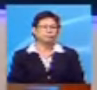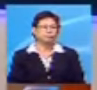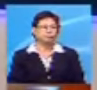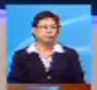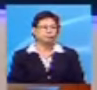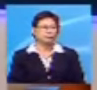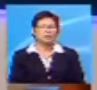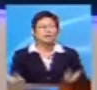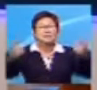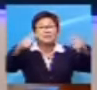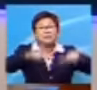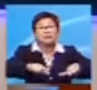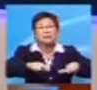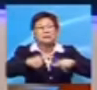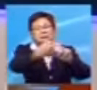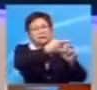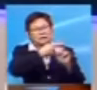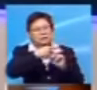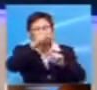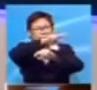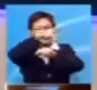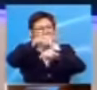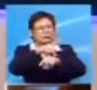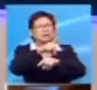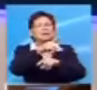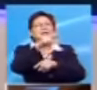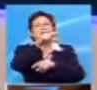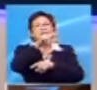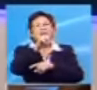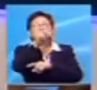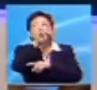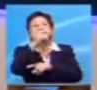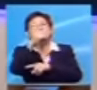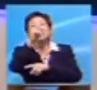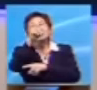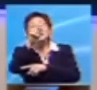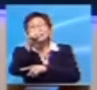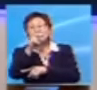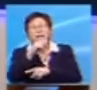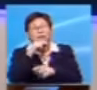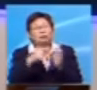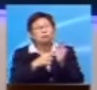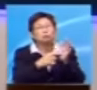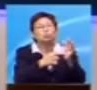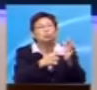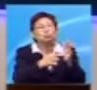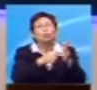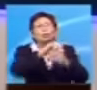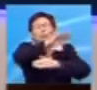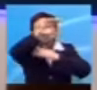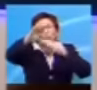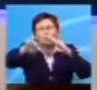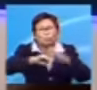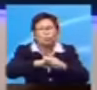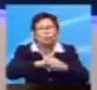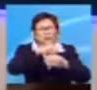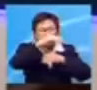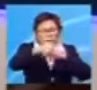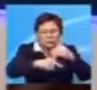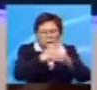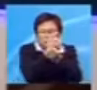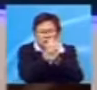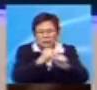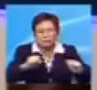keselamatan kejadian penculikan di Pulau ligitan Sabah tidak memberi gambaran menyeluruh mengenai tahap keselamatan di Sabah